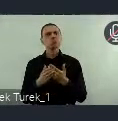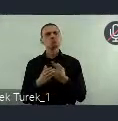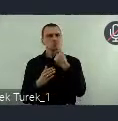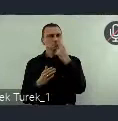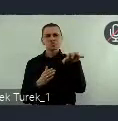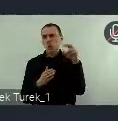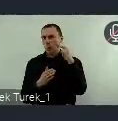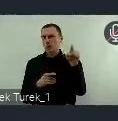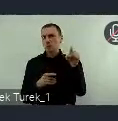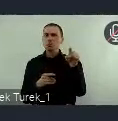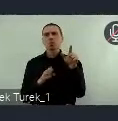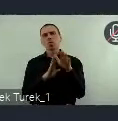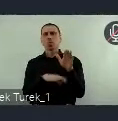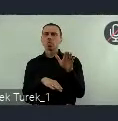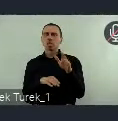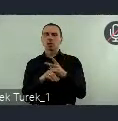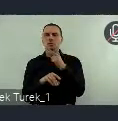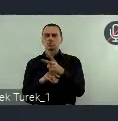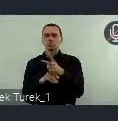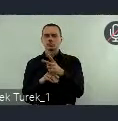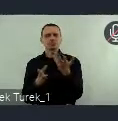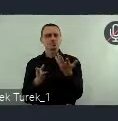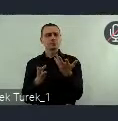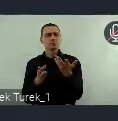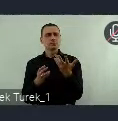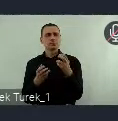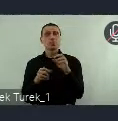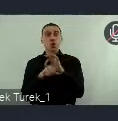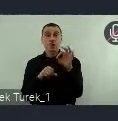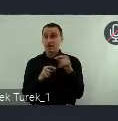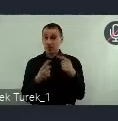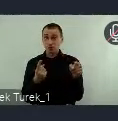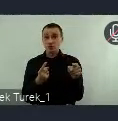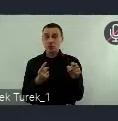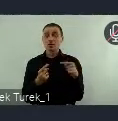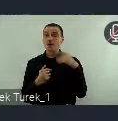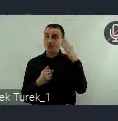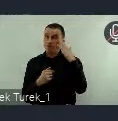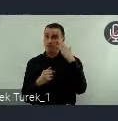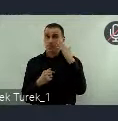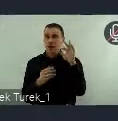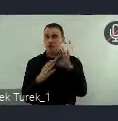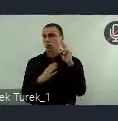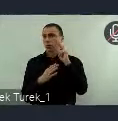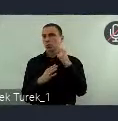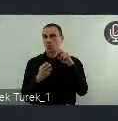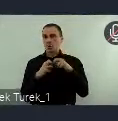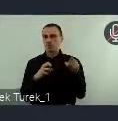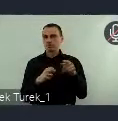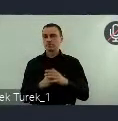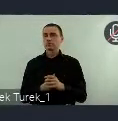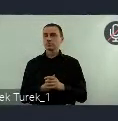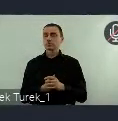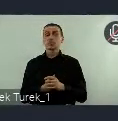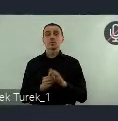z dostępności takiego wydarzenia Czy w takich wydarzeniach takiego projektu to ja wiem że to będą osoby głuche oprócz tego na jeśli